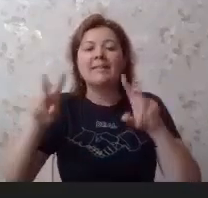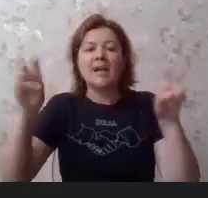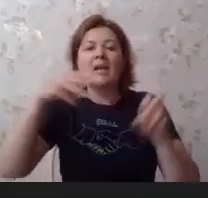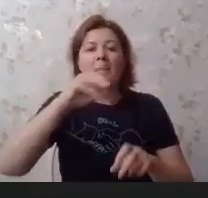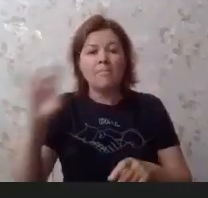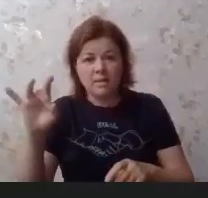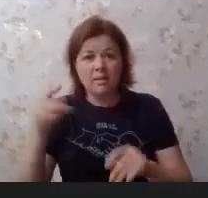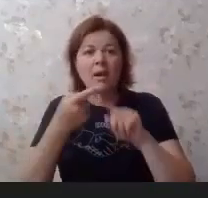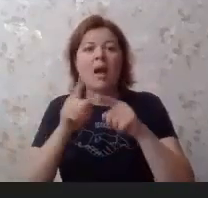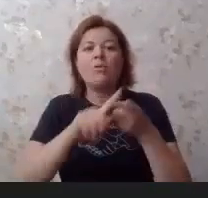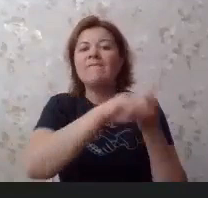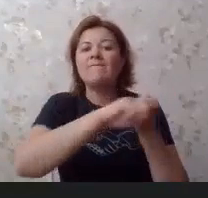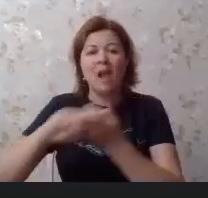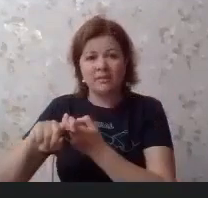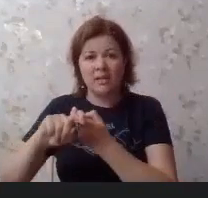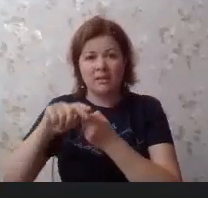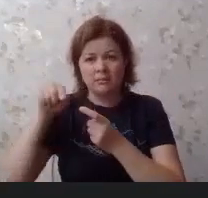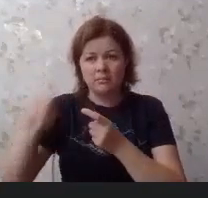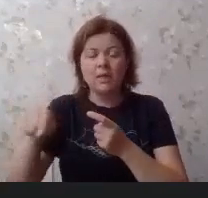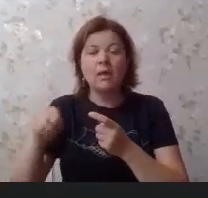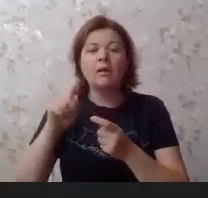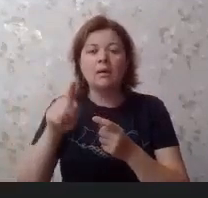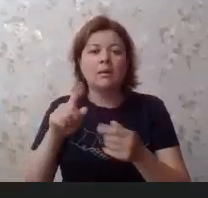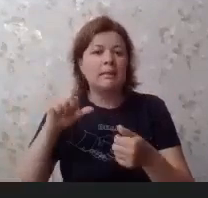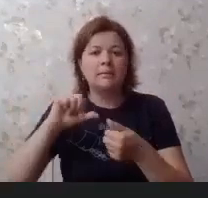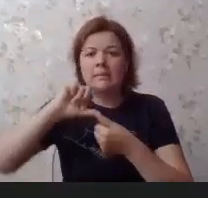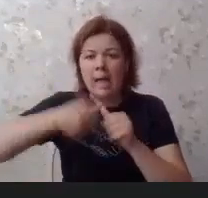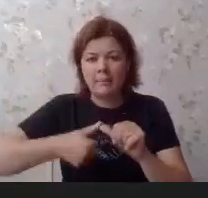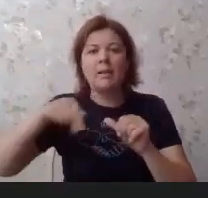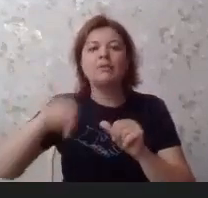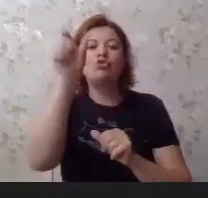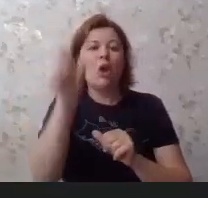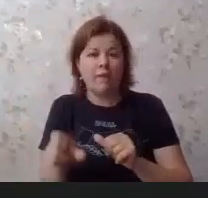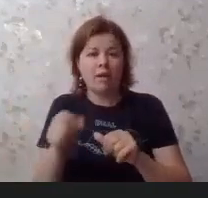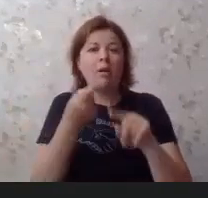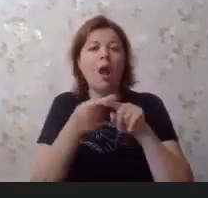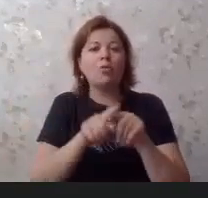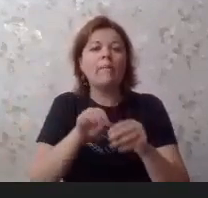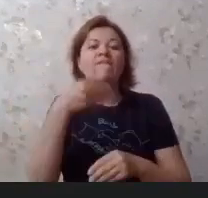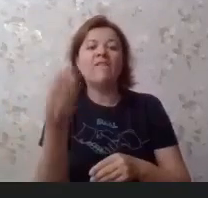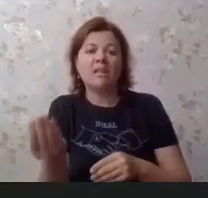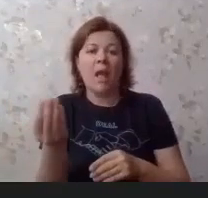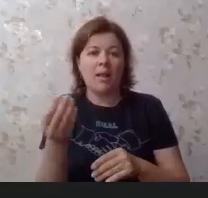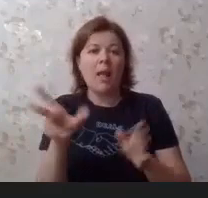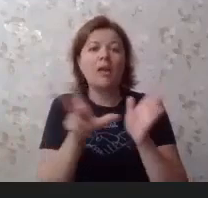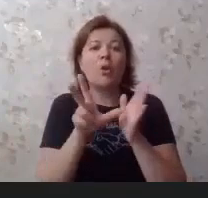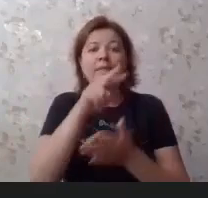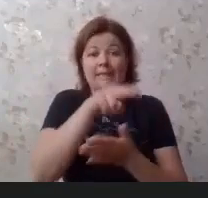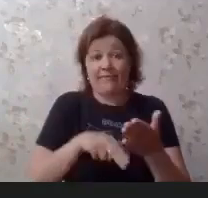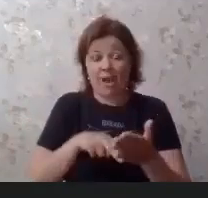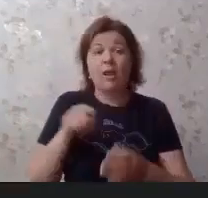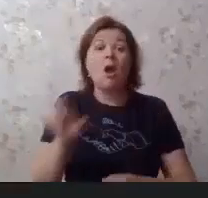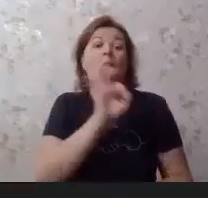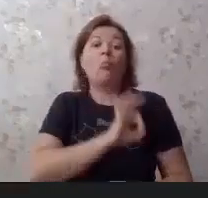к принадлежащему конкретному человеку, которому выдан этот сертификат. Используя карту